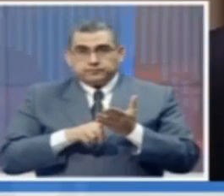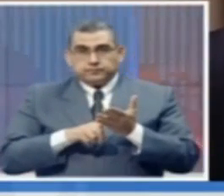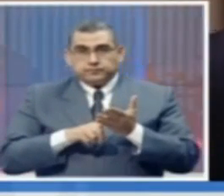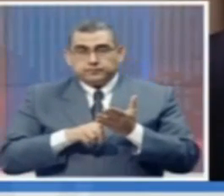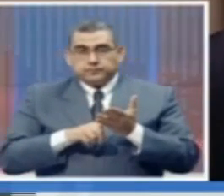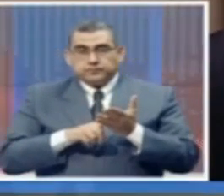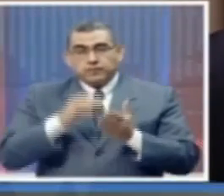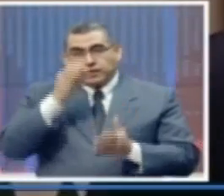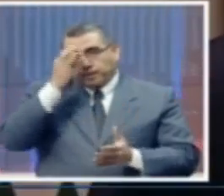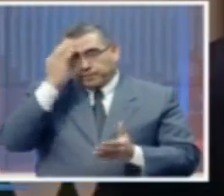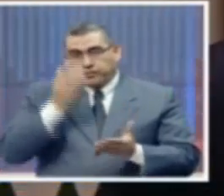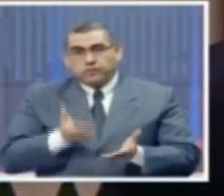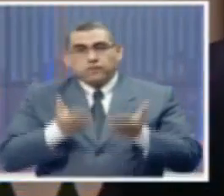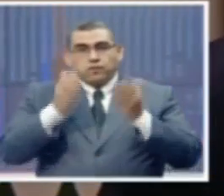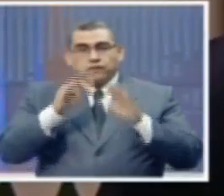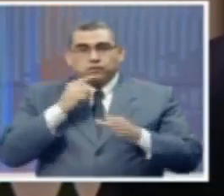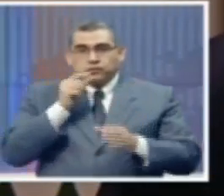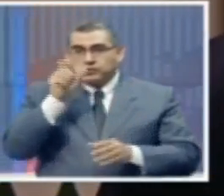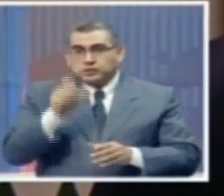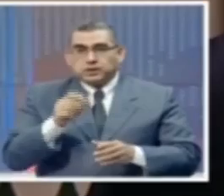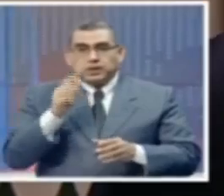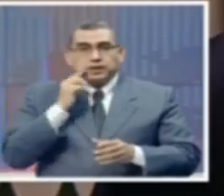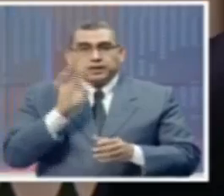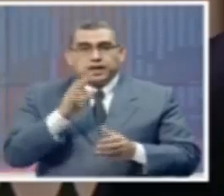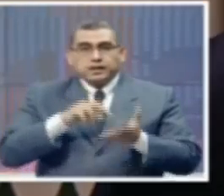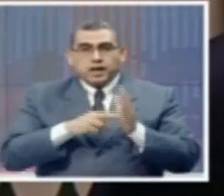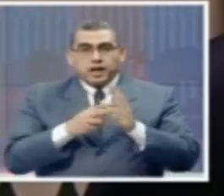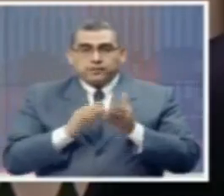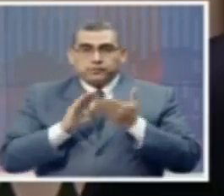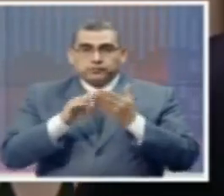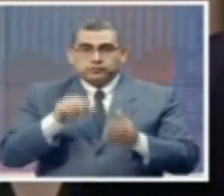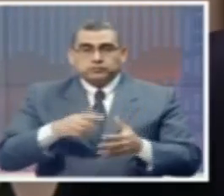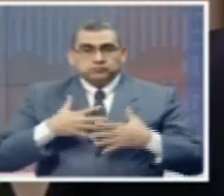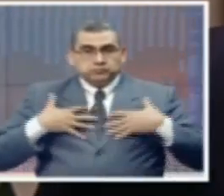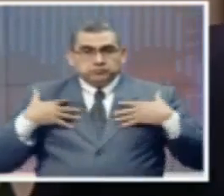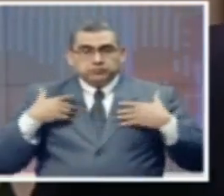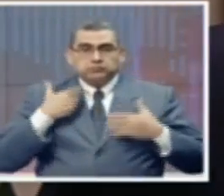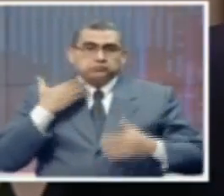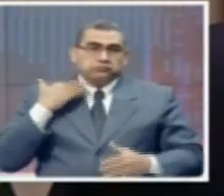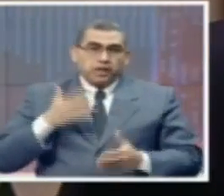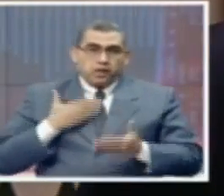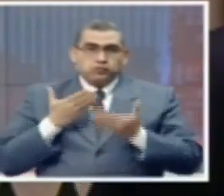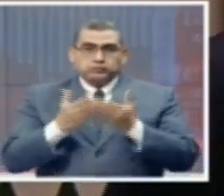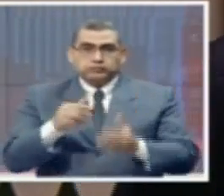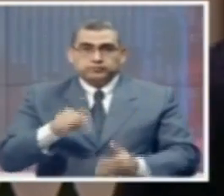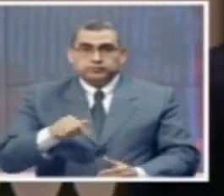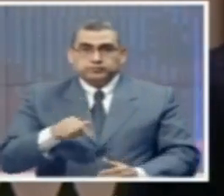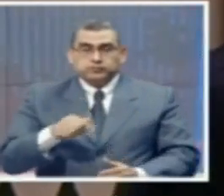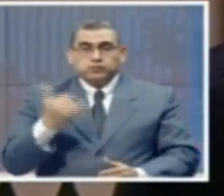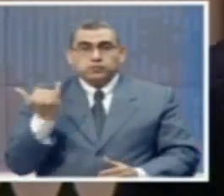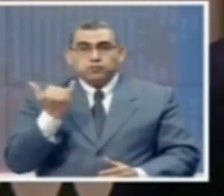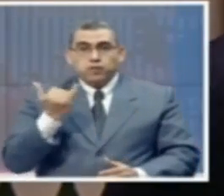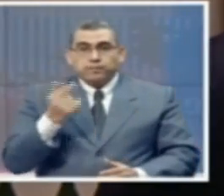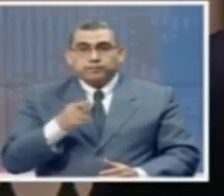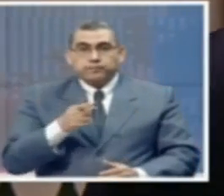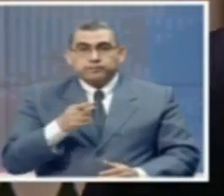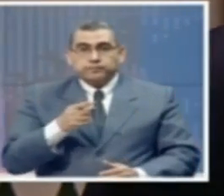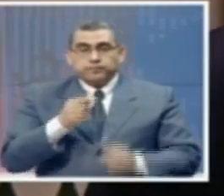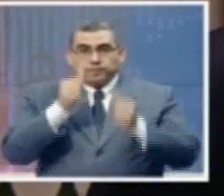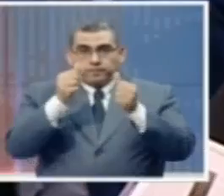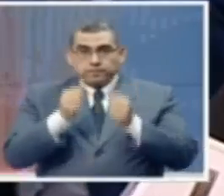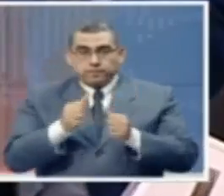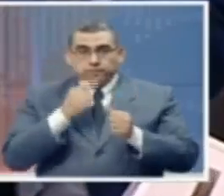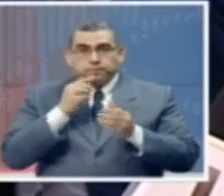ما يوصل الناس إلى الاستقرار والسعادة والرفاهة، ومنها ملف